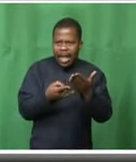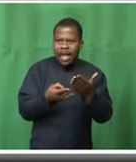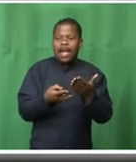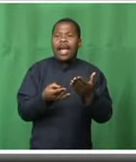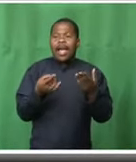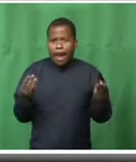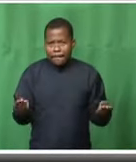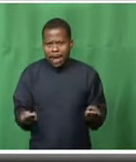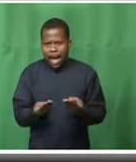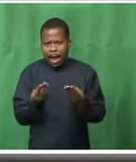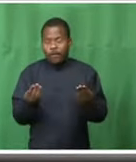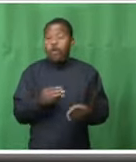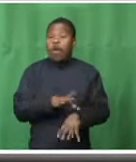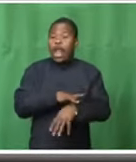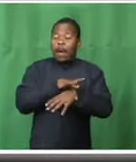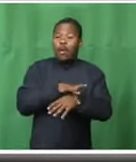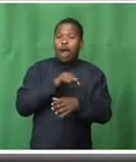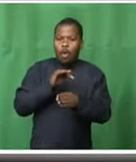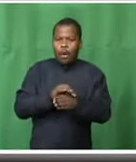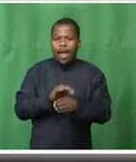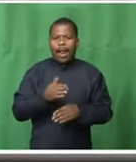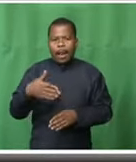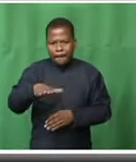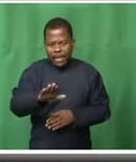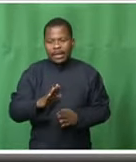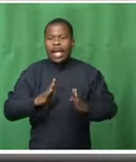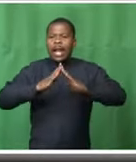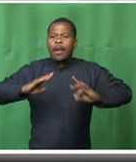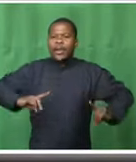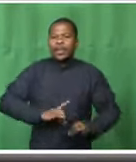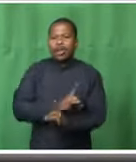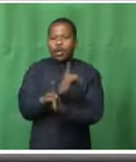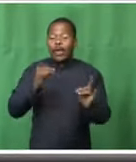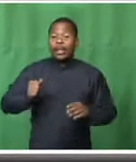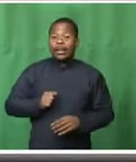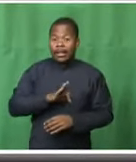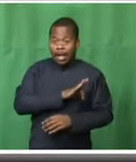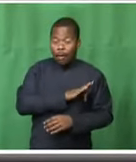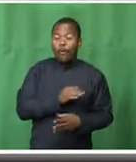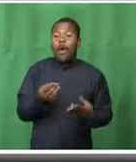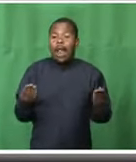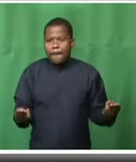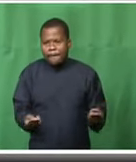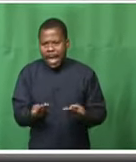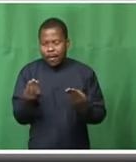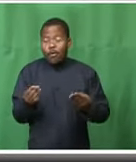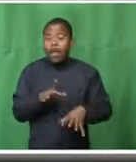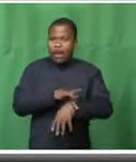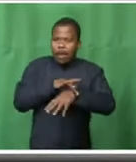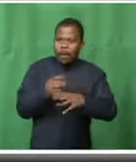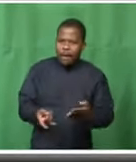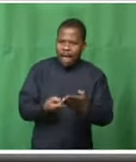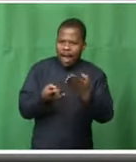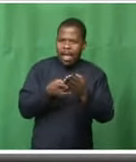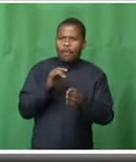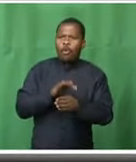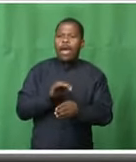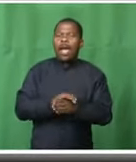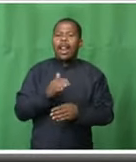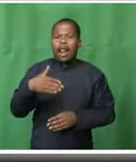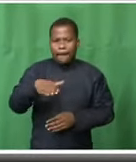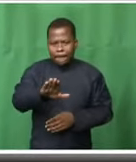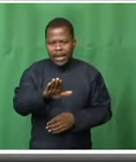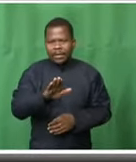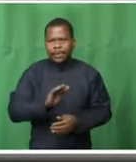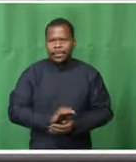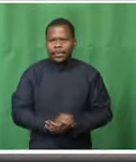lama clients thine sithi 70 tetembilo kuze kungukuthi ama clients ethu abe ngilasita kalako